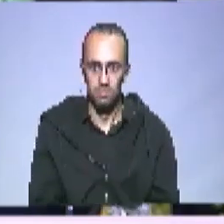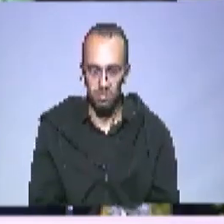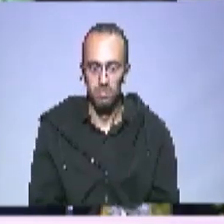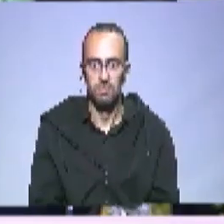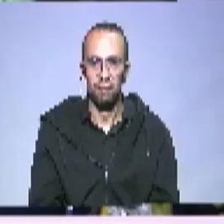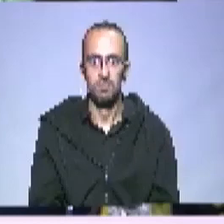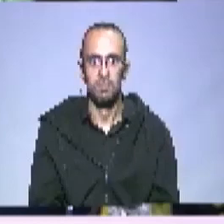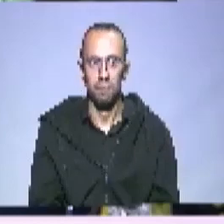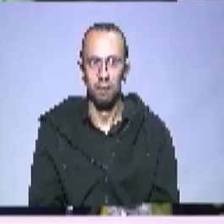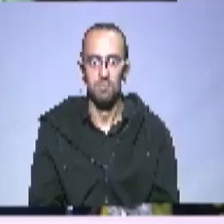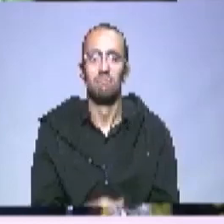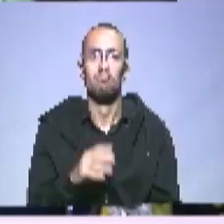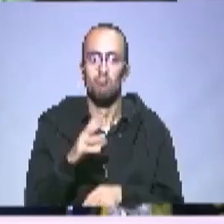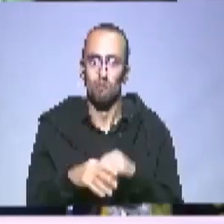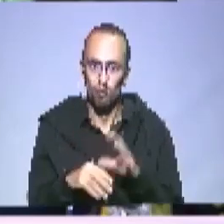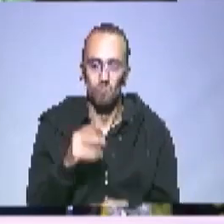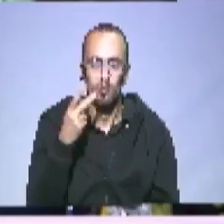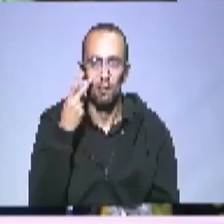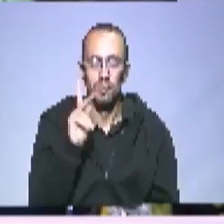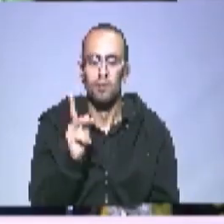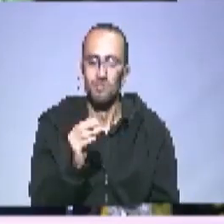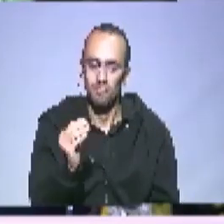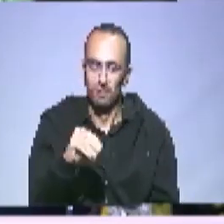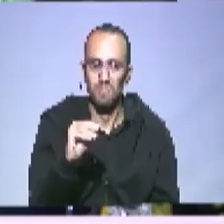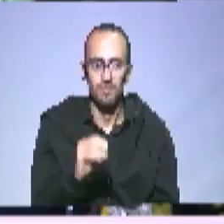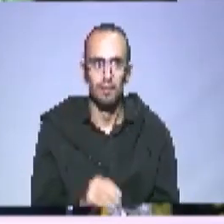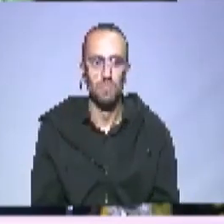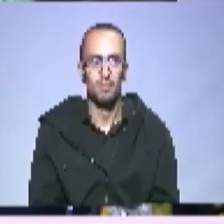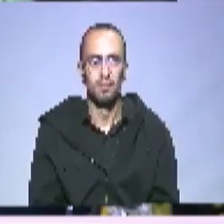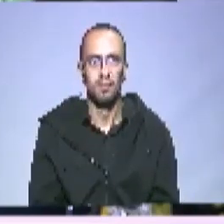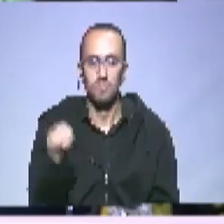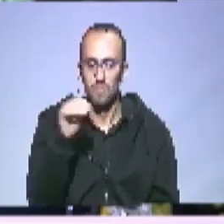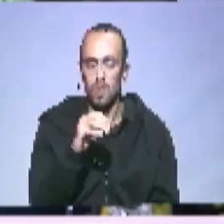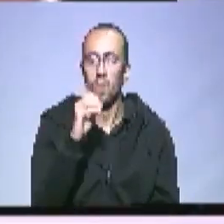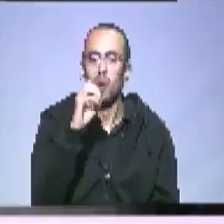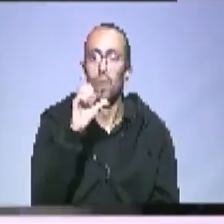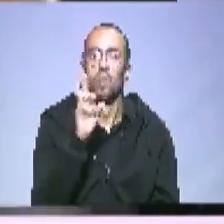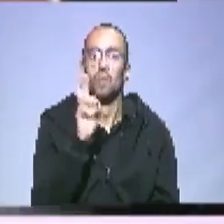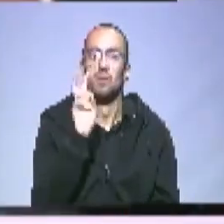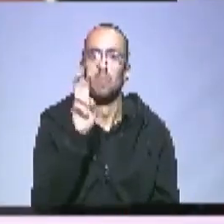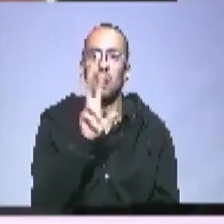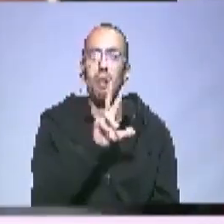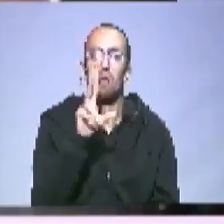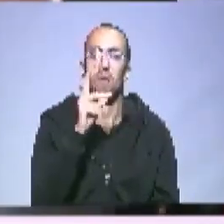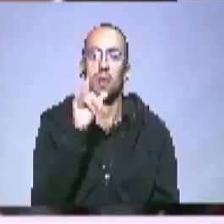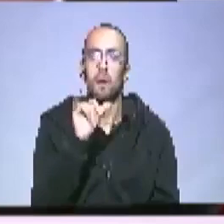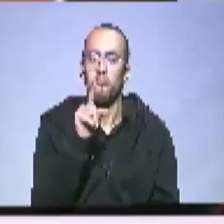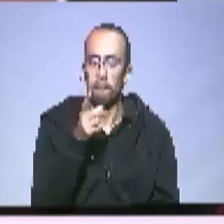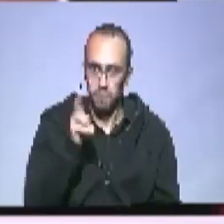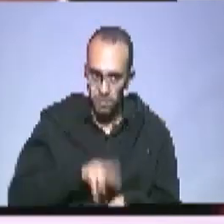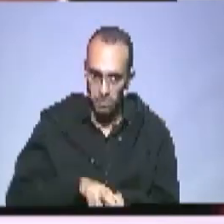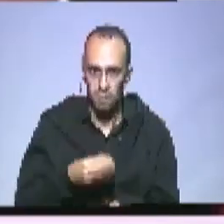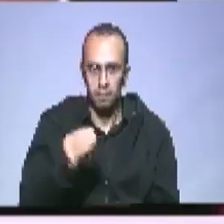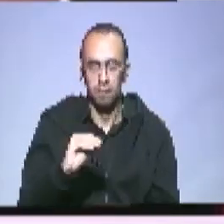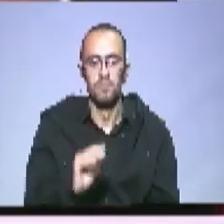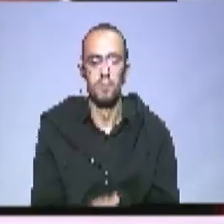ماشي، مش احتياطي برضه. احتياطي. وهنحط حتة جوز الطيب برضو كده نحلي بيها الكلام.